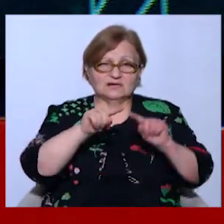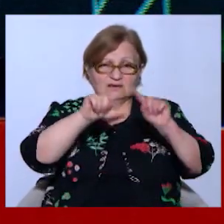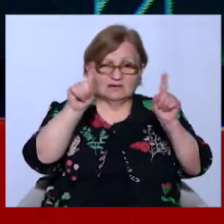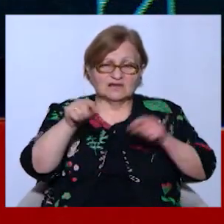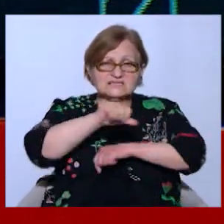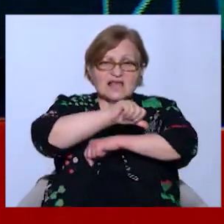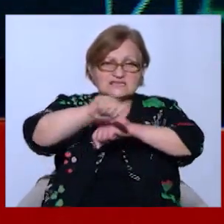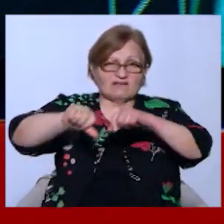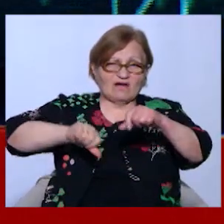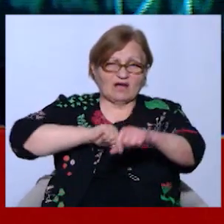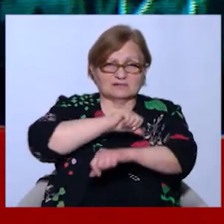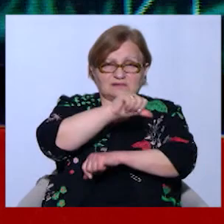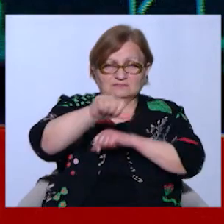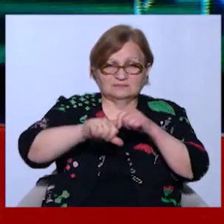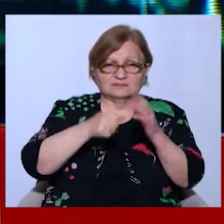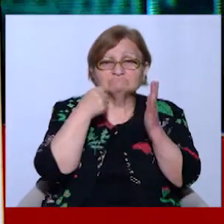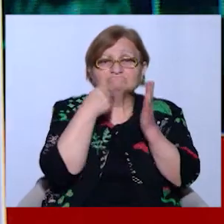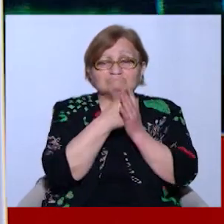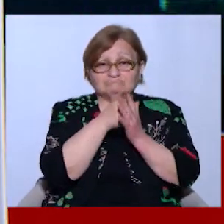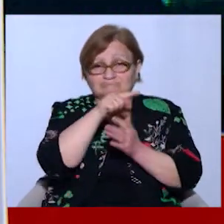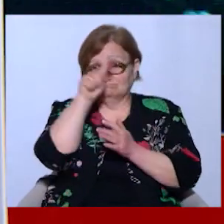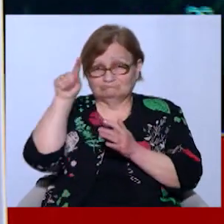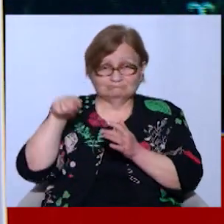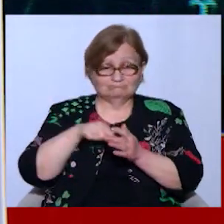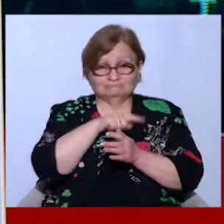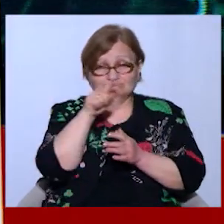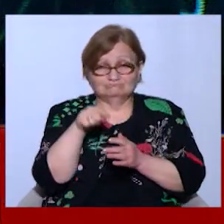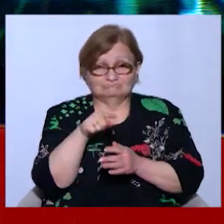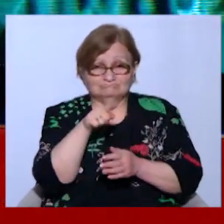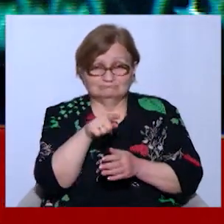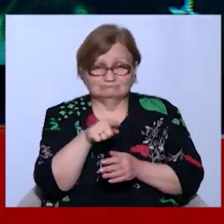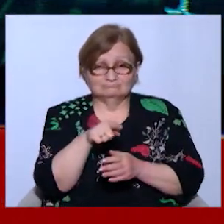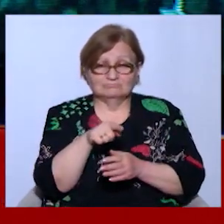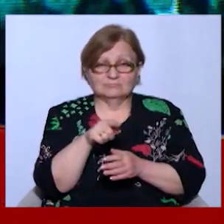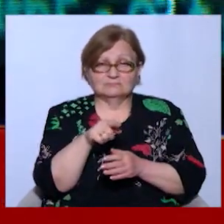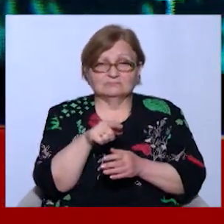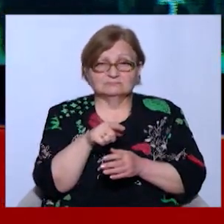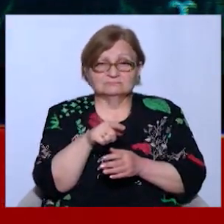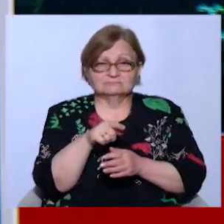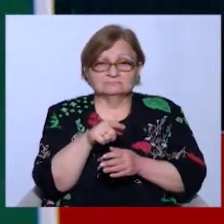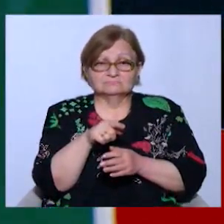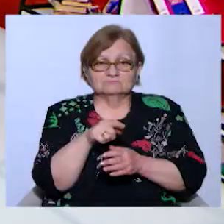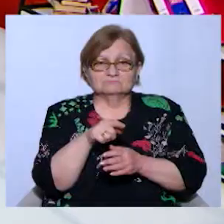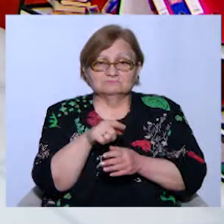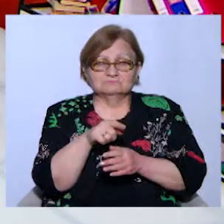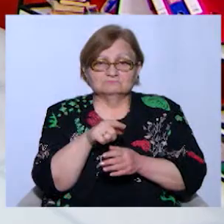საზღვარი. აი ეს არის წრე. და აი ეს ხაზი მხოლოდ და